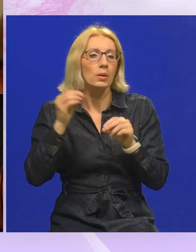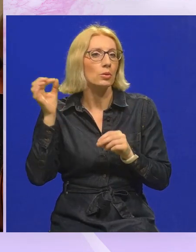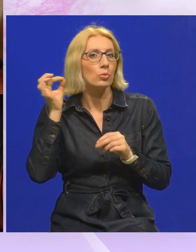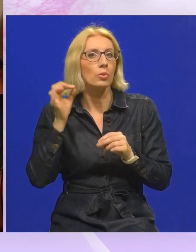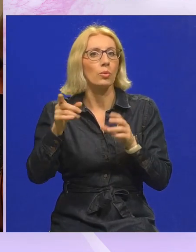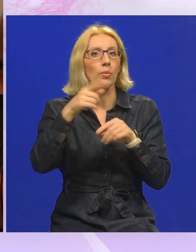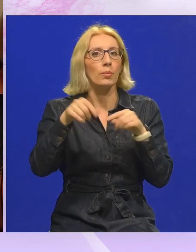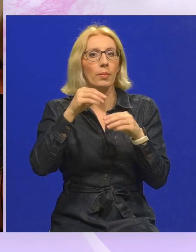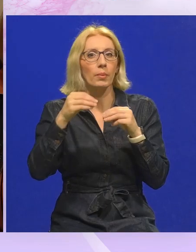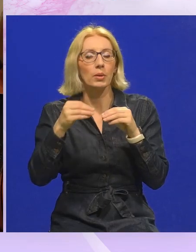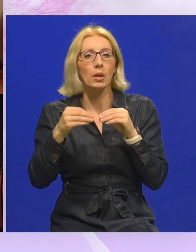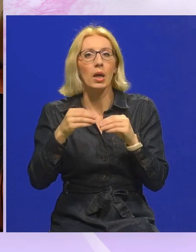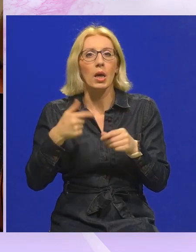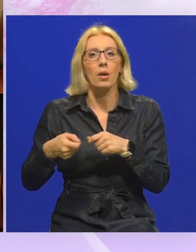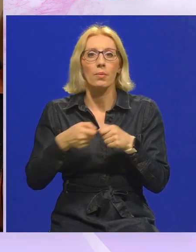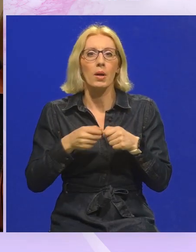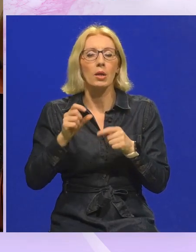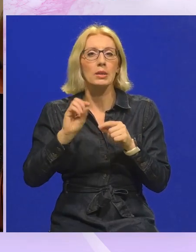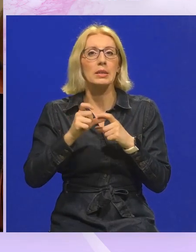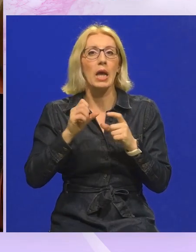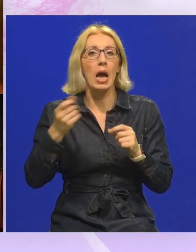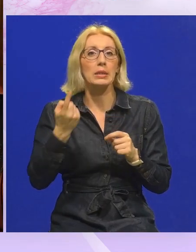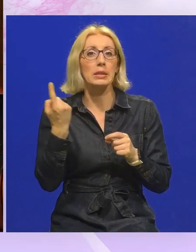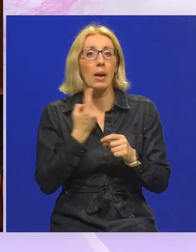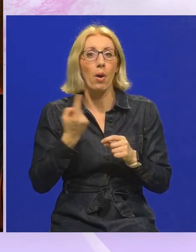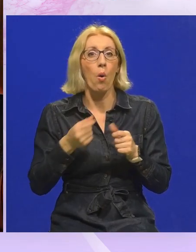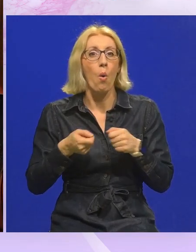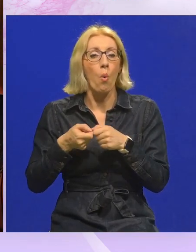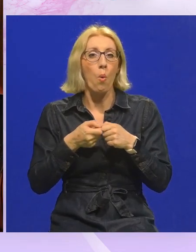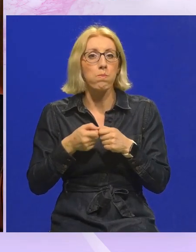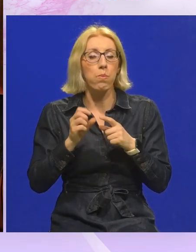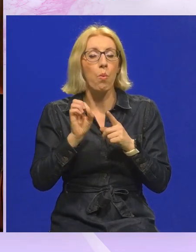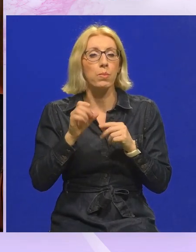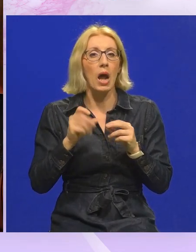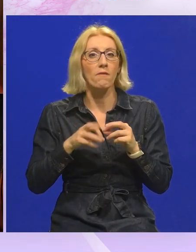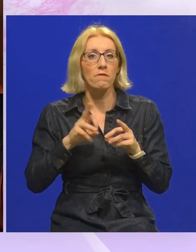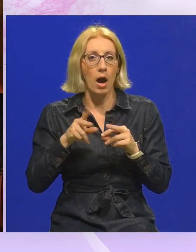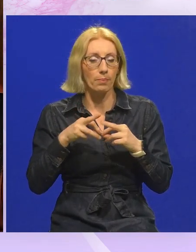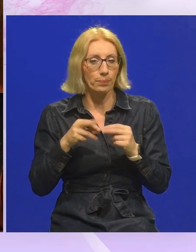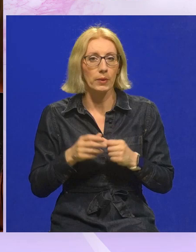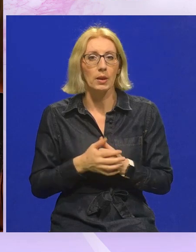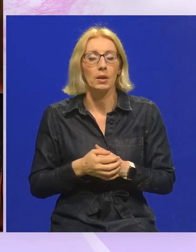jedinice lokalne i regionalne samouprave u kontekstu prilagodbe tih sadržaja.